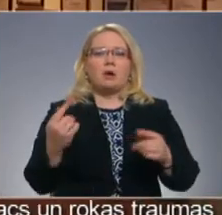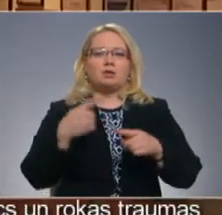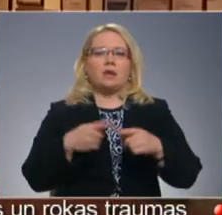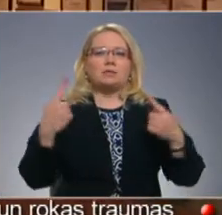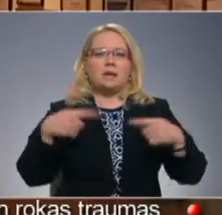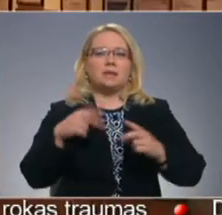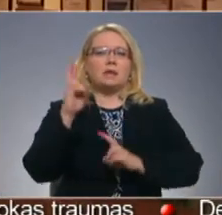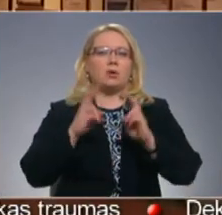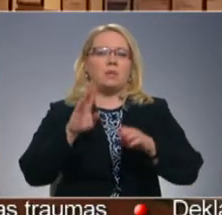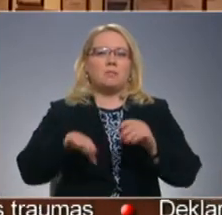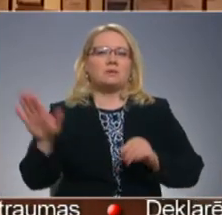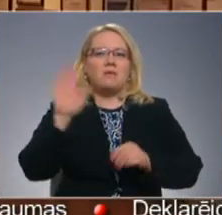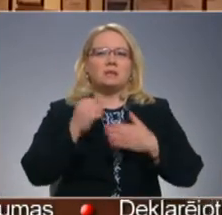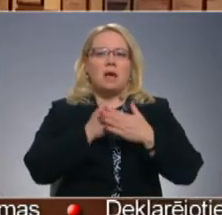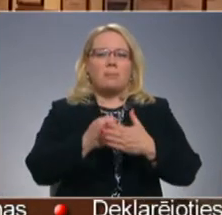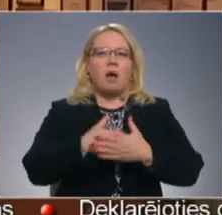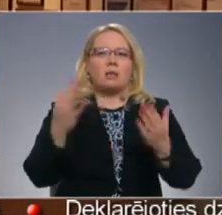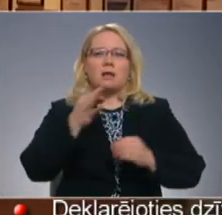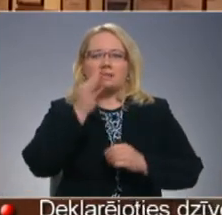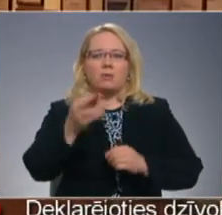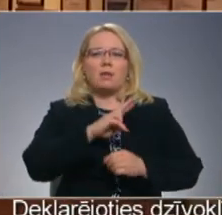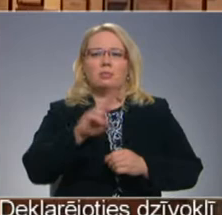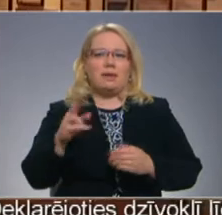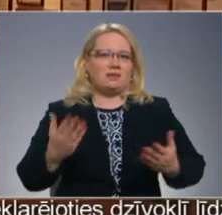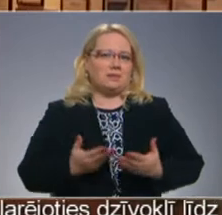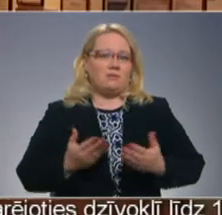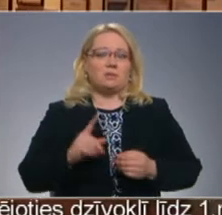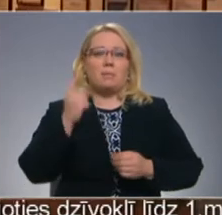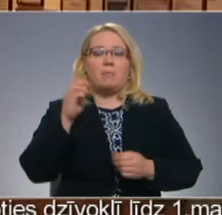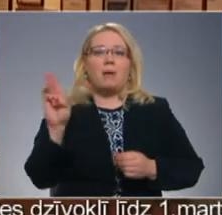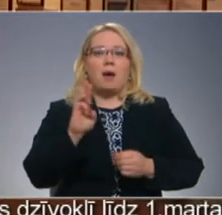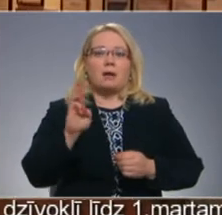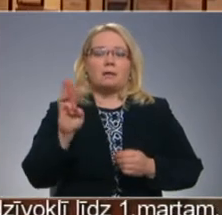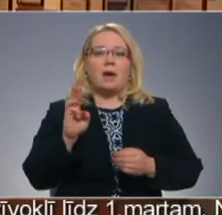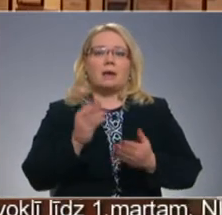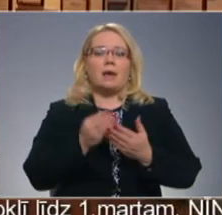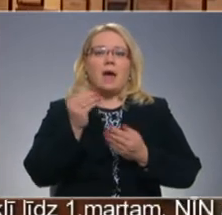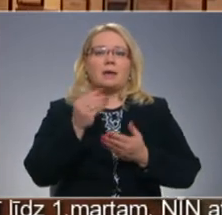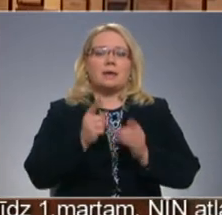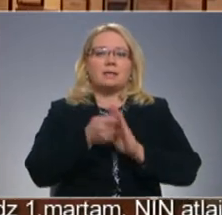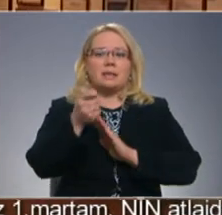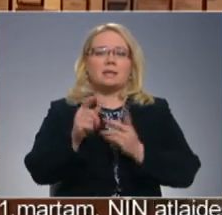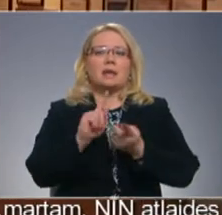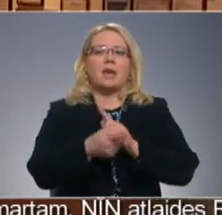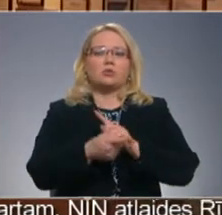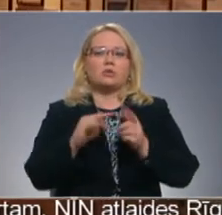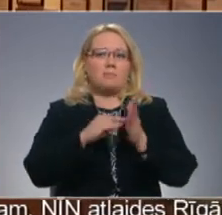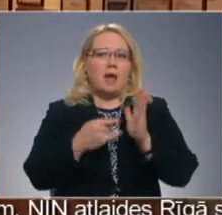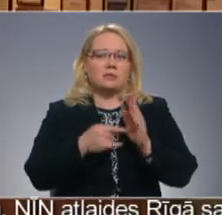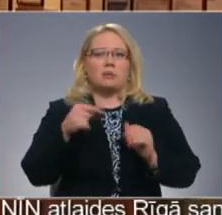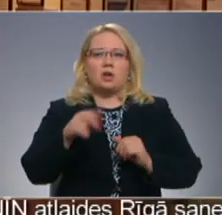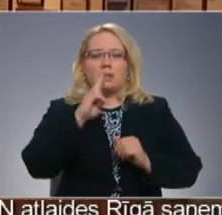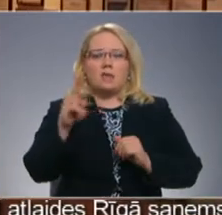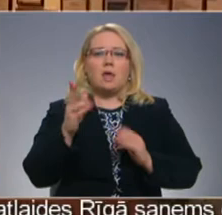krīzē rūpnīca bez valsts atbalsta atklāt sakot neizdzīvos. 1. martā mums jāiesniedz restruktūrizācijas plāns. Var teikt, ka šī nedēļa